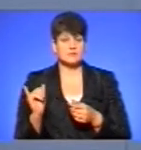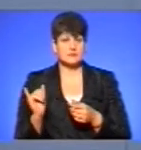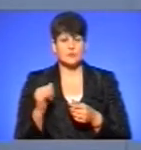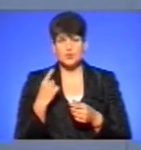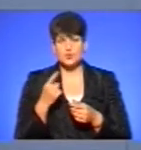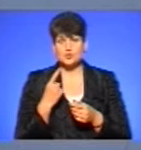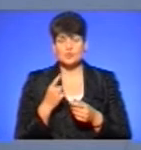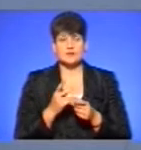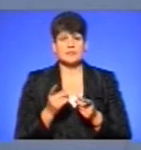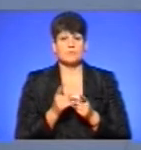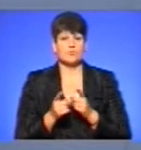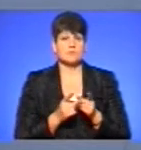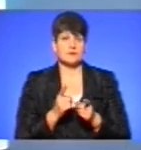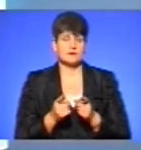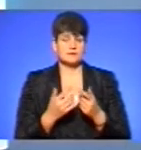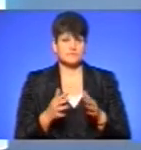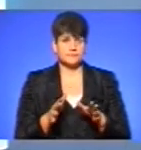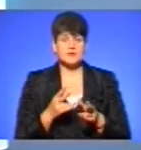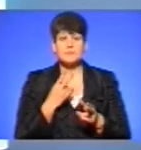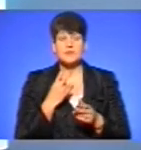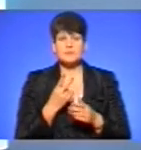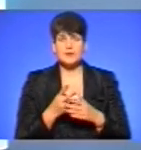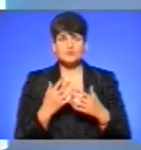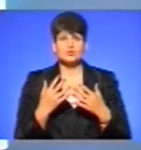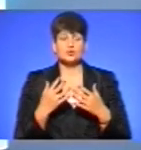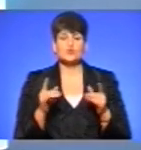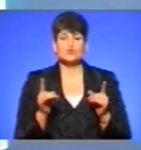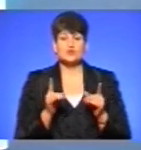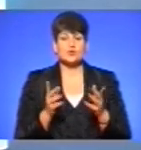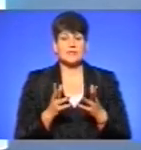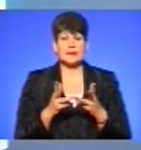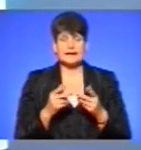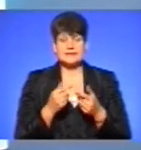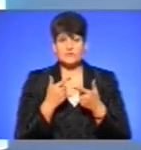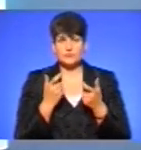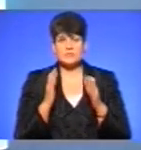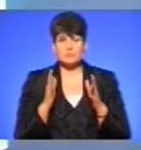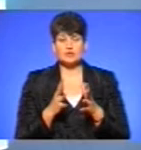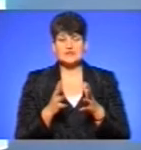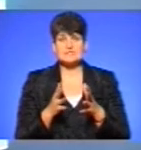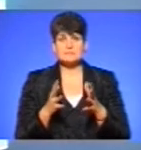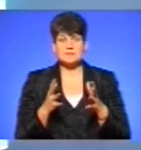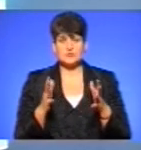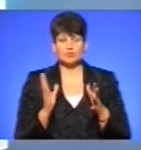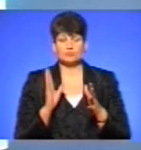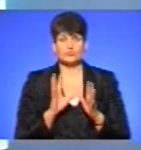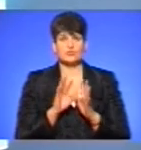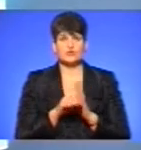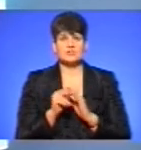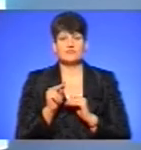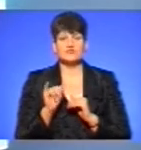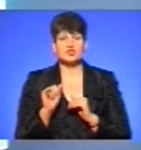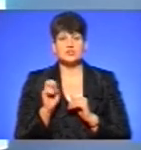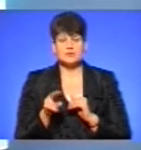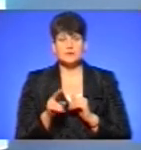особа змінила. Чи передбачено, що кількість інформації буде збільшуватися, яку будуть вносити в чіп, що можна